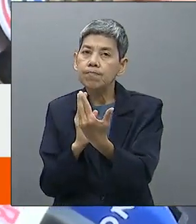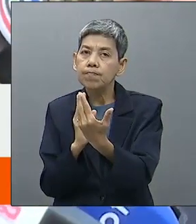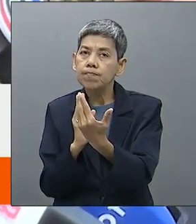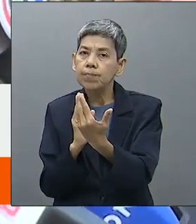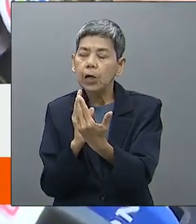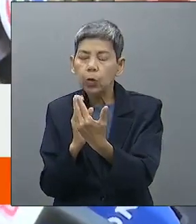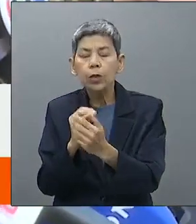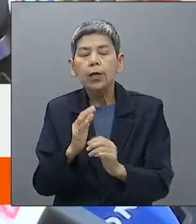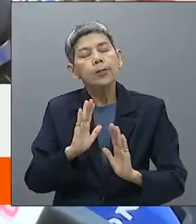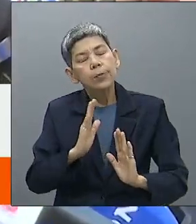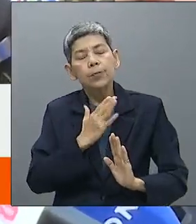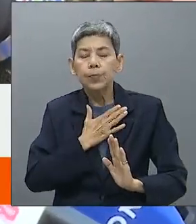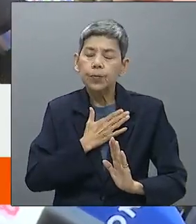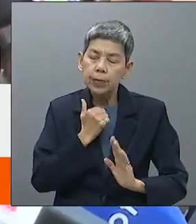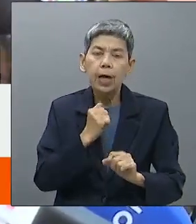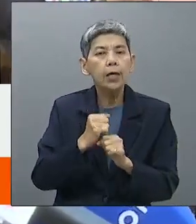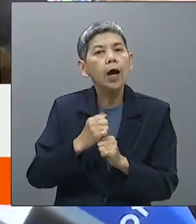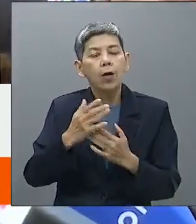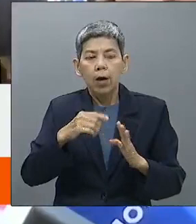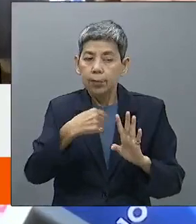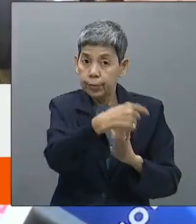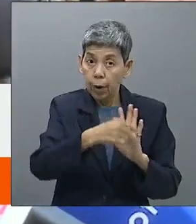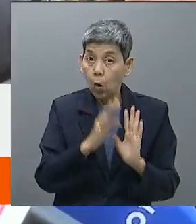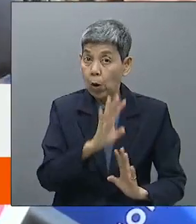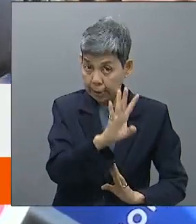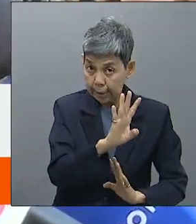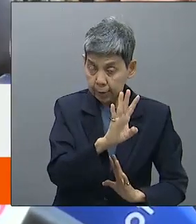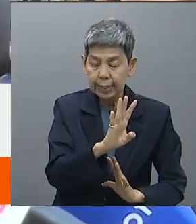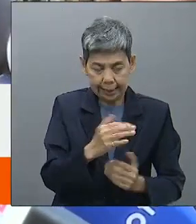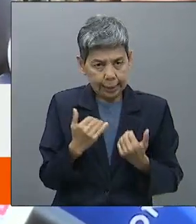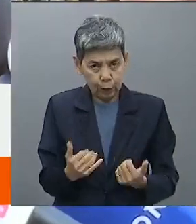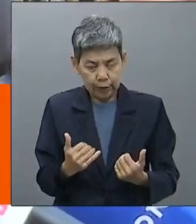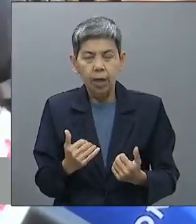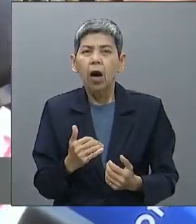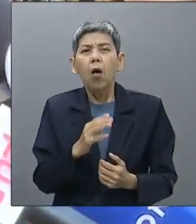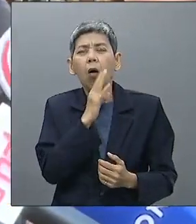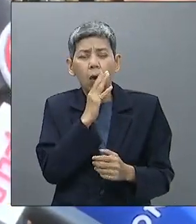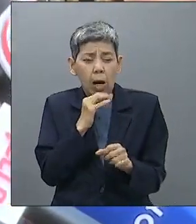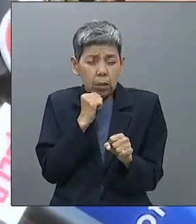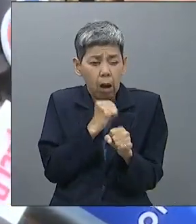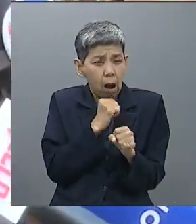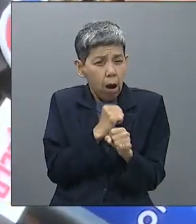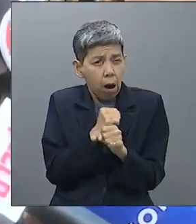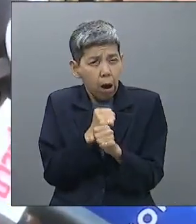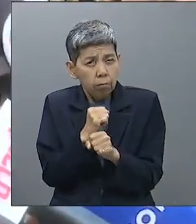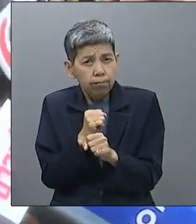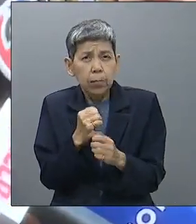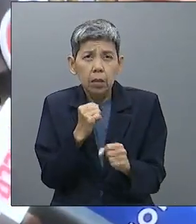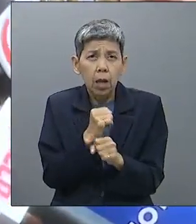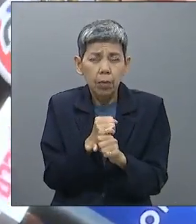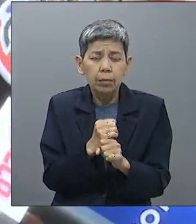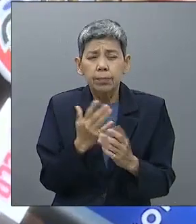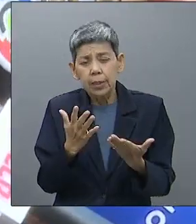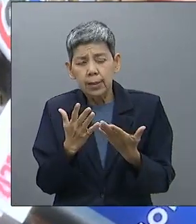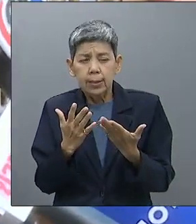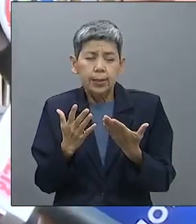ให้เกิดความสบายใจนะครับในส่วนของน้องๆแล้วก็ณปัจจุบันคืออะไรซึ่งทําแล้วนะครับก่อให้เกิดนะ